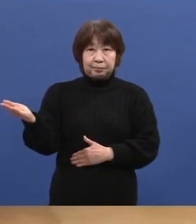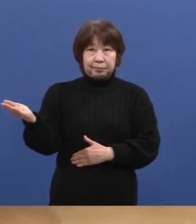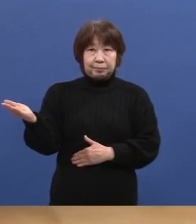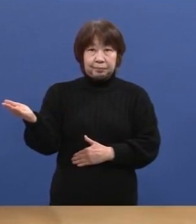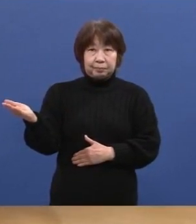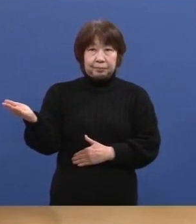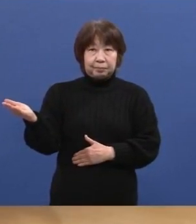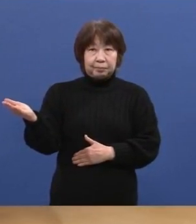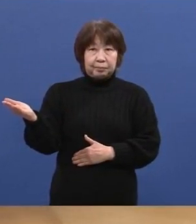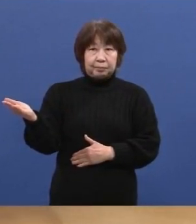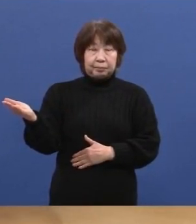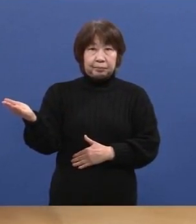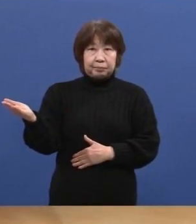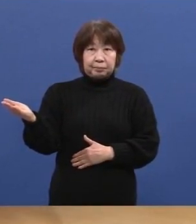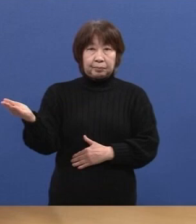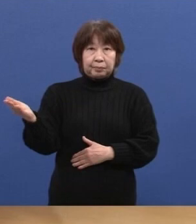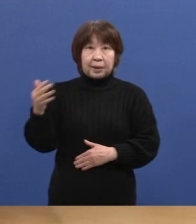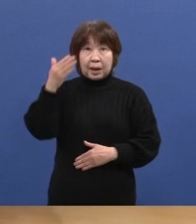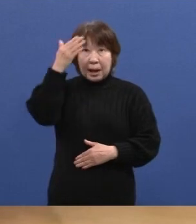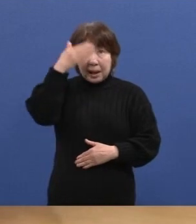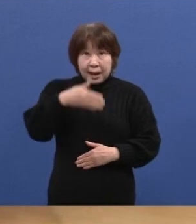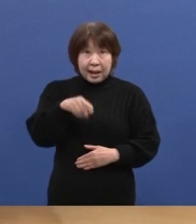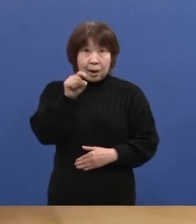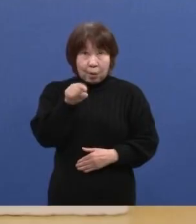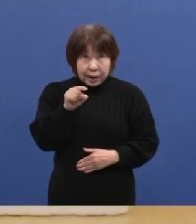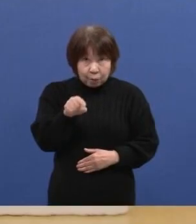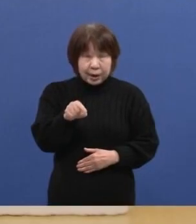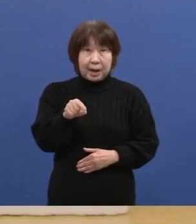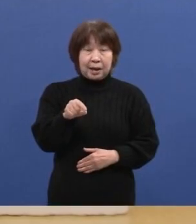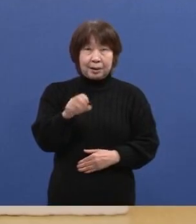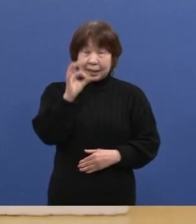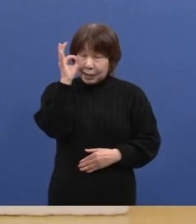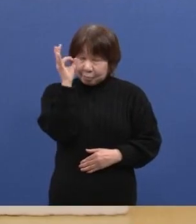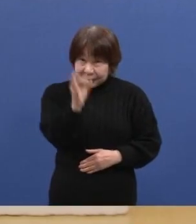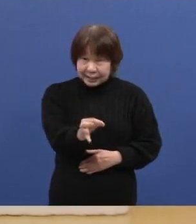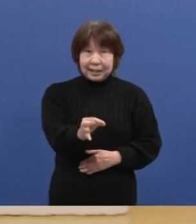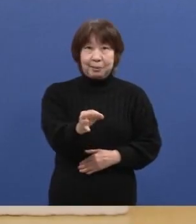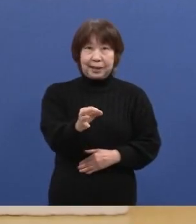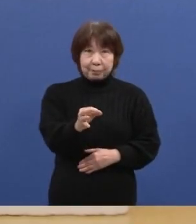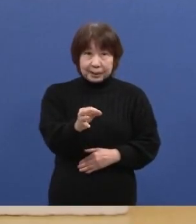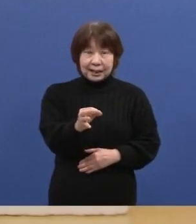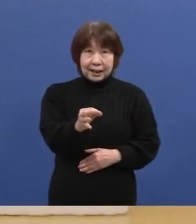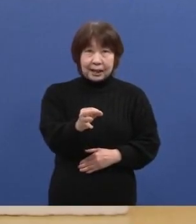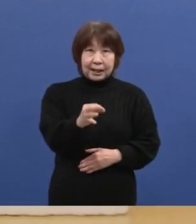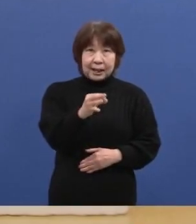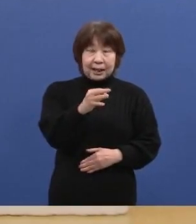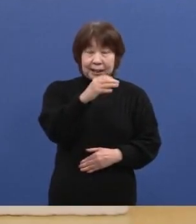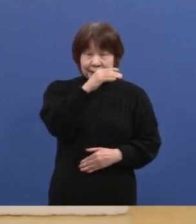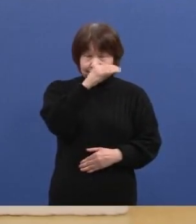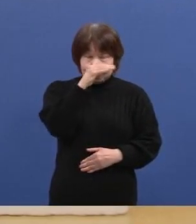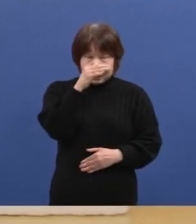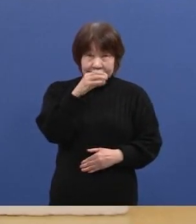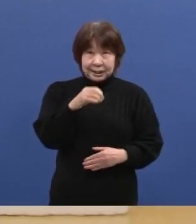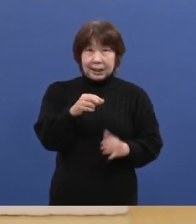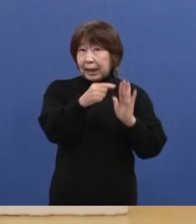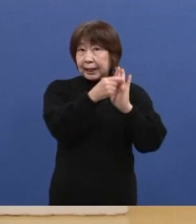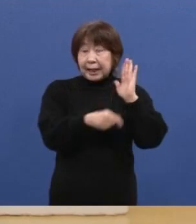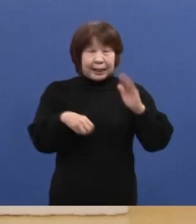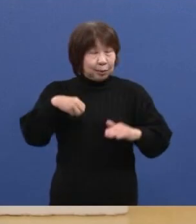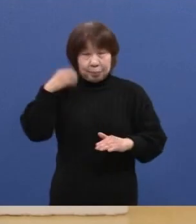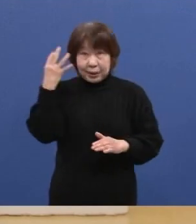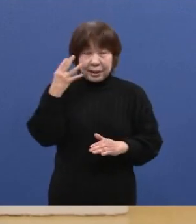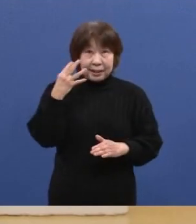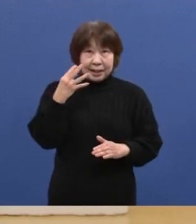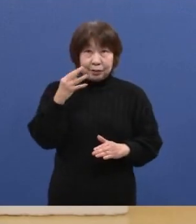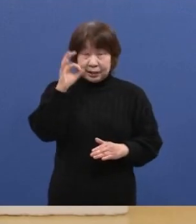ありませんか？ え、この本です。見つけていただきました。いや、タイトルがわからないのに探していただ